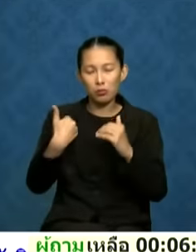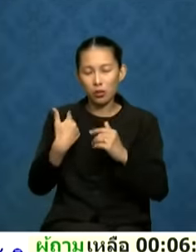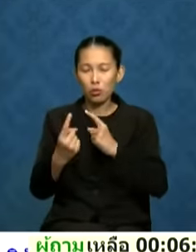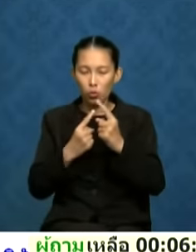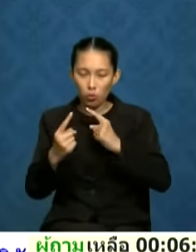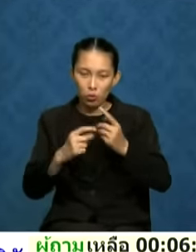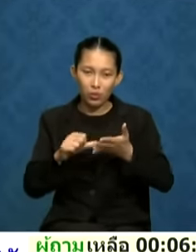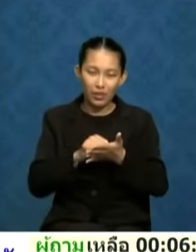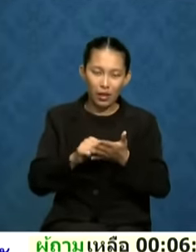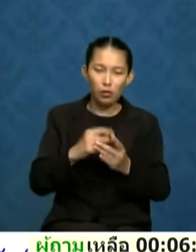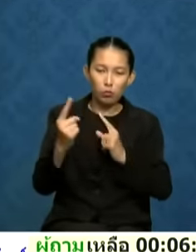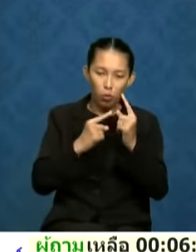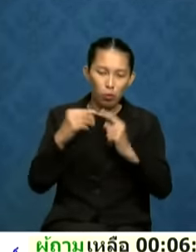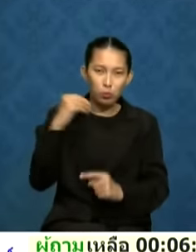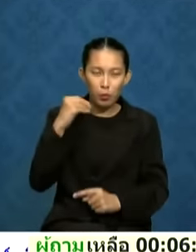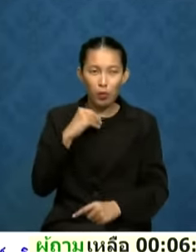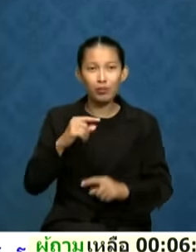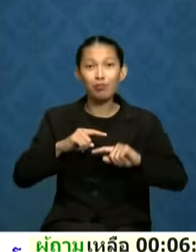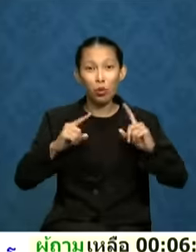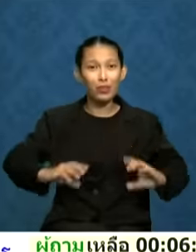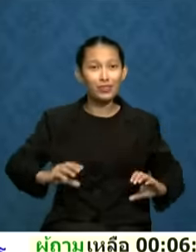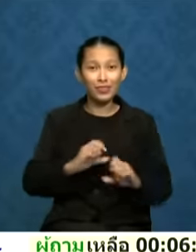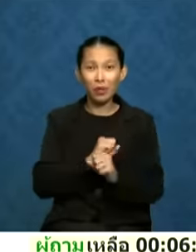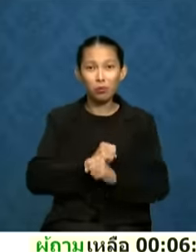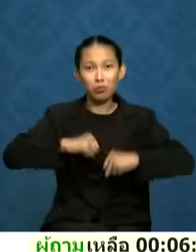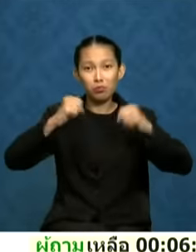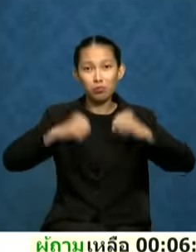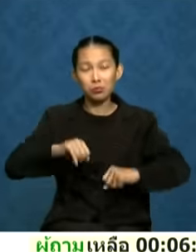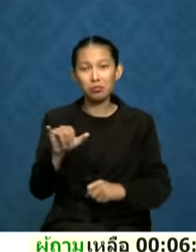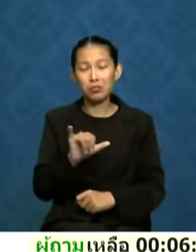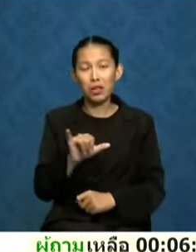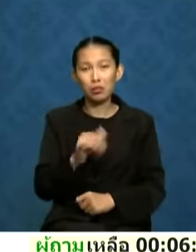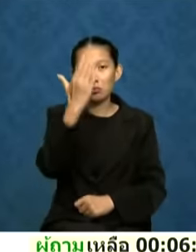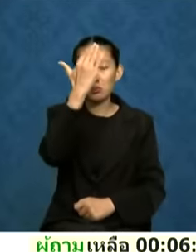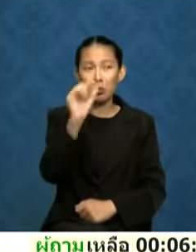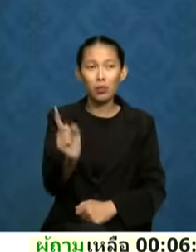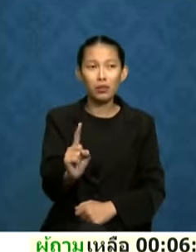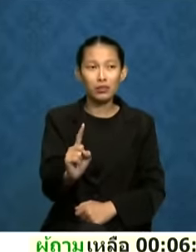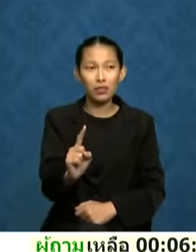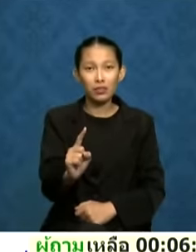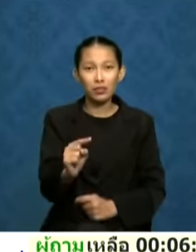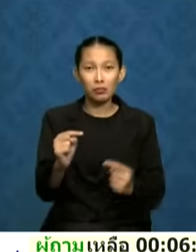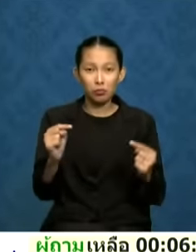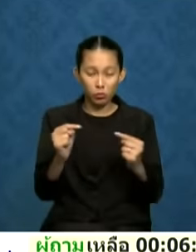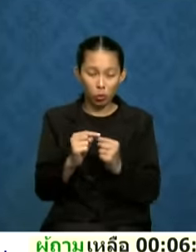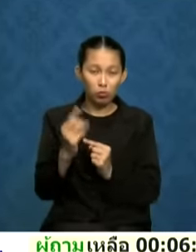กันก็มาหลายคยหายครั้งครัแต่ว่าข้อสรุปมยไม่ยุติเพราะว่าเรื่องของการเกิดขึ้ตรนั้นมนมีปัญหา